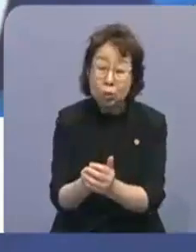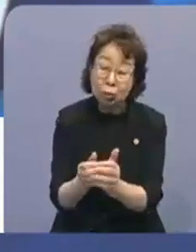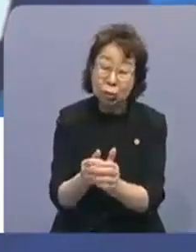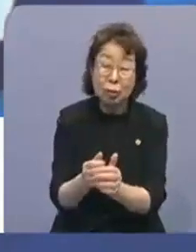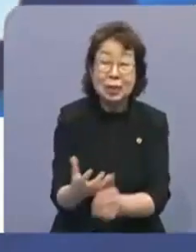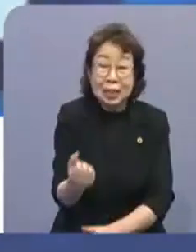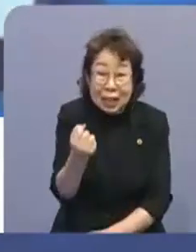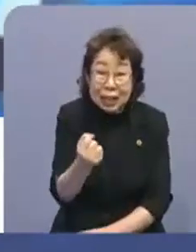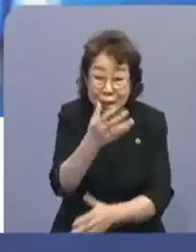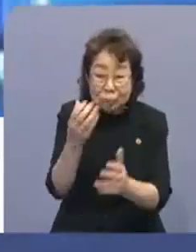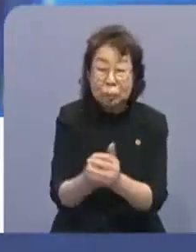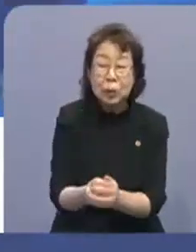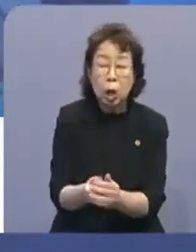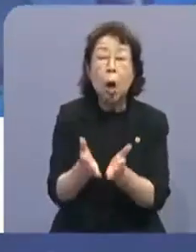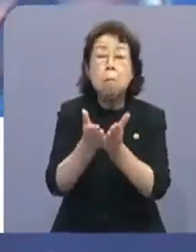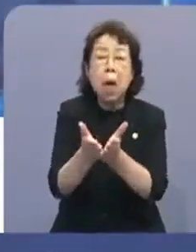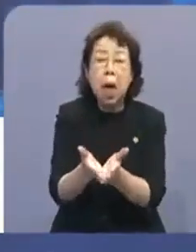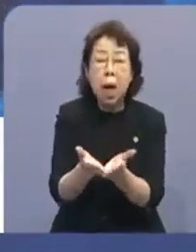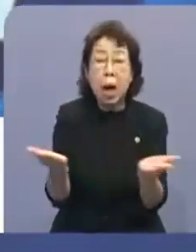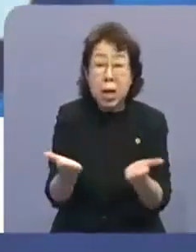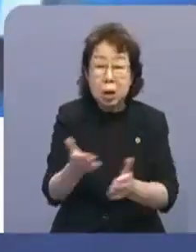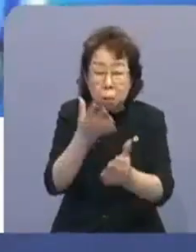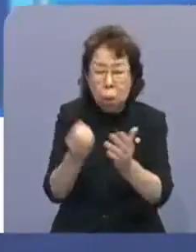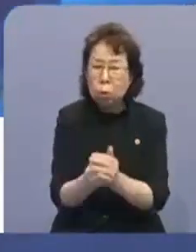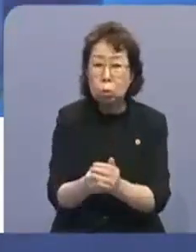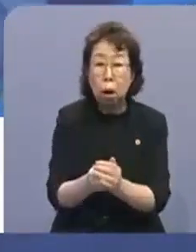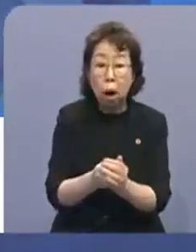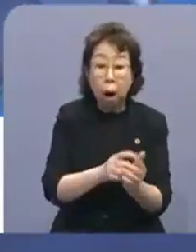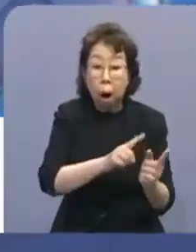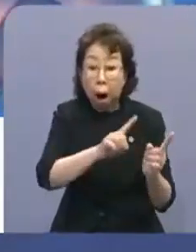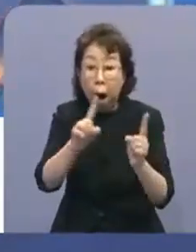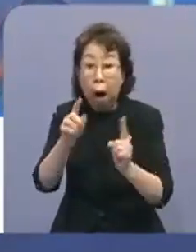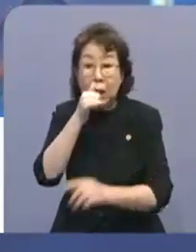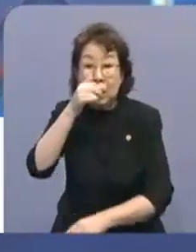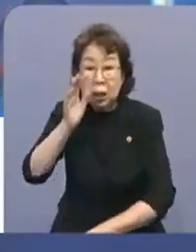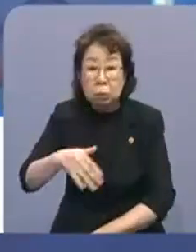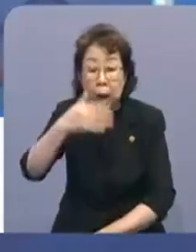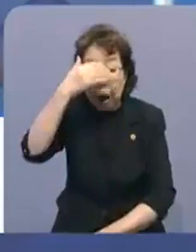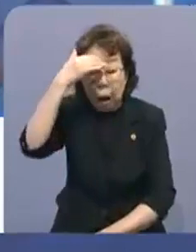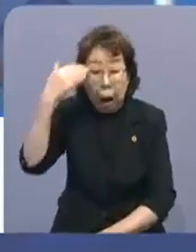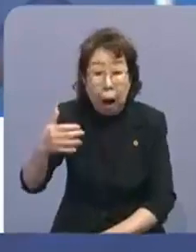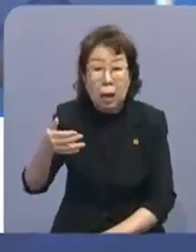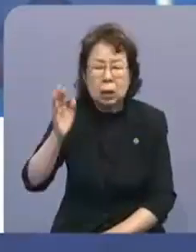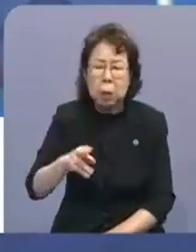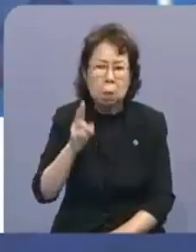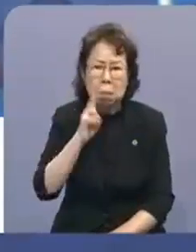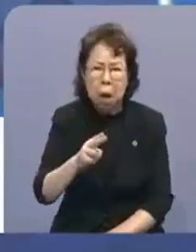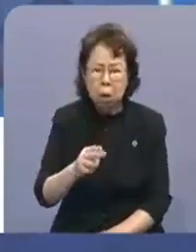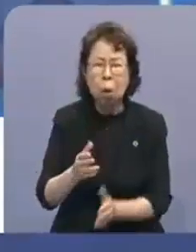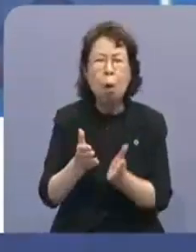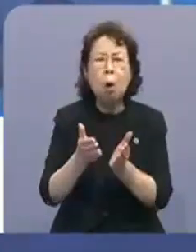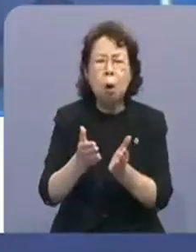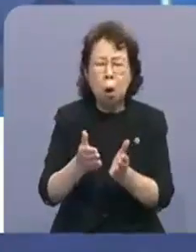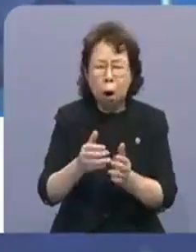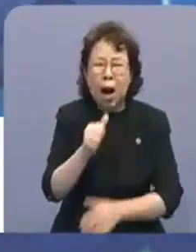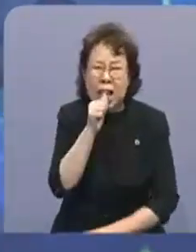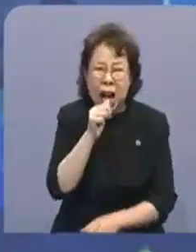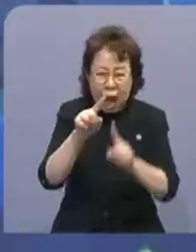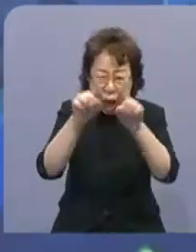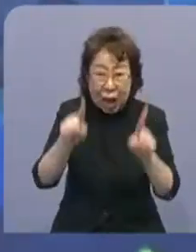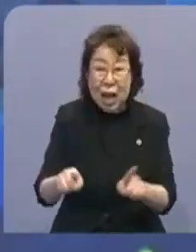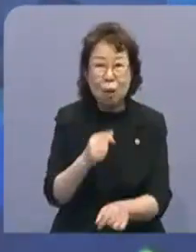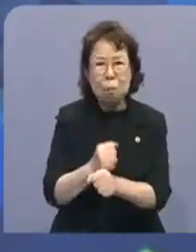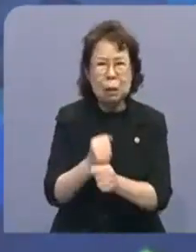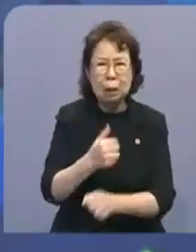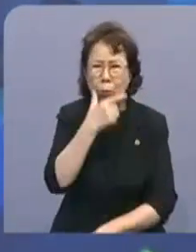조선업계는 간신히 경기가 살아나는 상황에서 수급 차질로 건조 일정에 불똥이 튀진 않을까 긴장하고 있습니다.